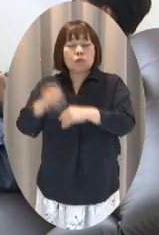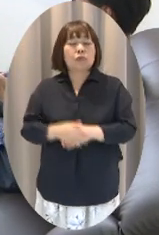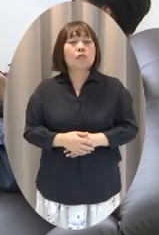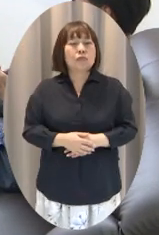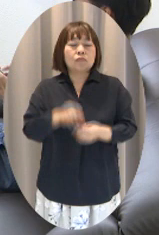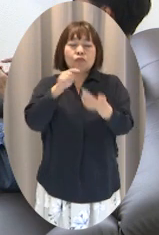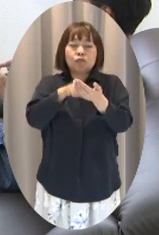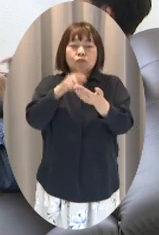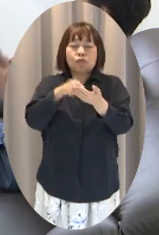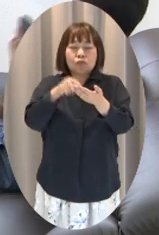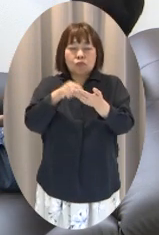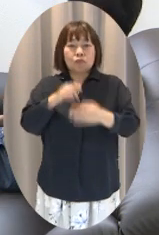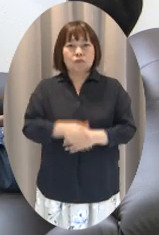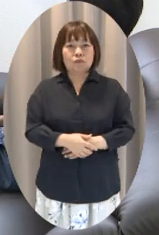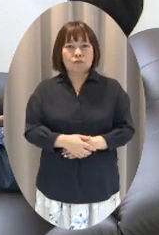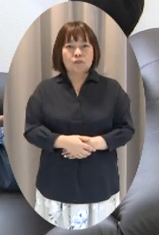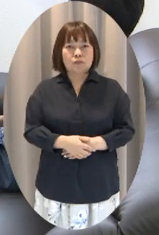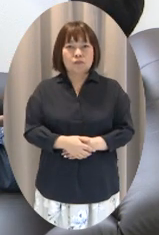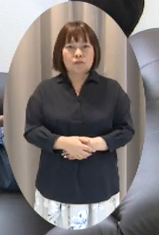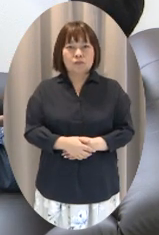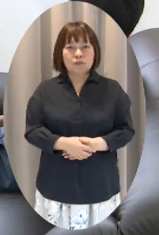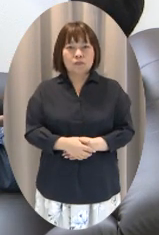ぶ、ピッポッパ。